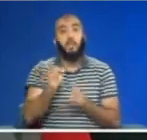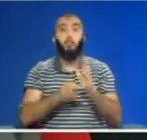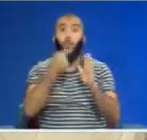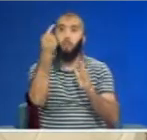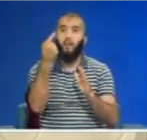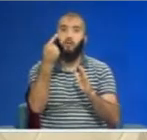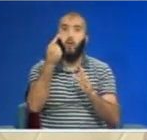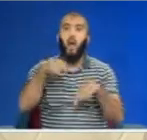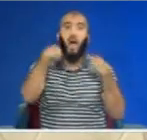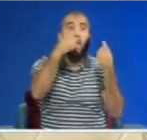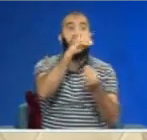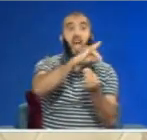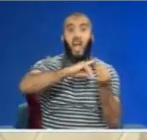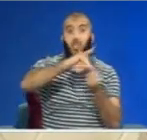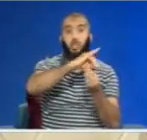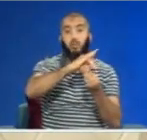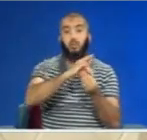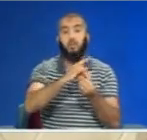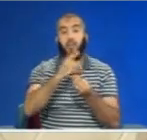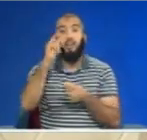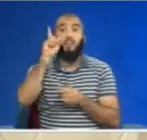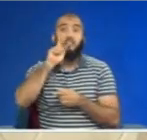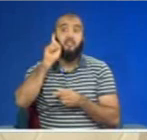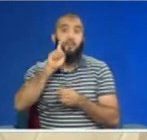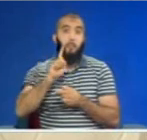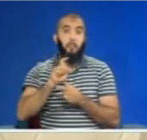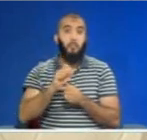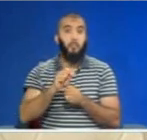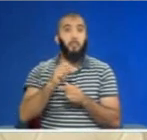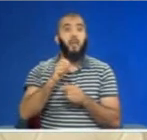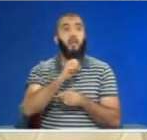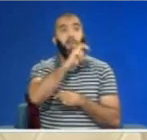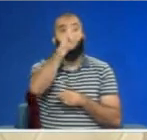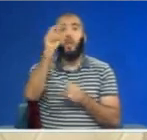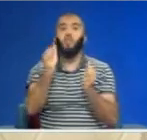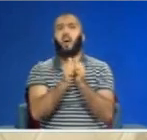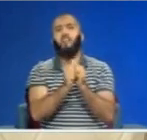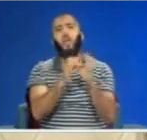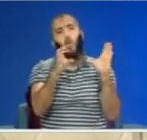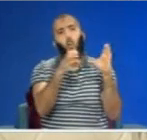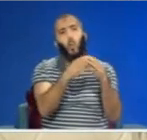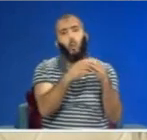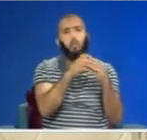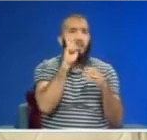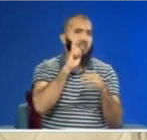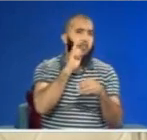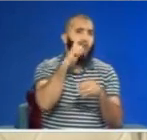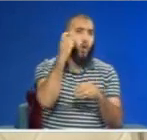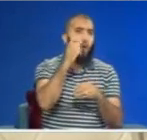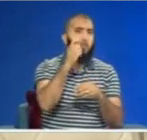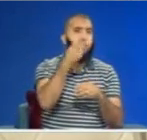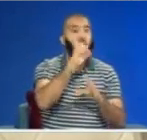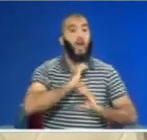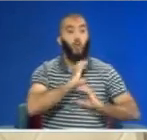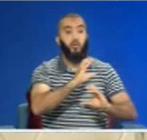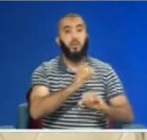الإسلام، هذا يجوز لها أن تذهب لأداء فريضة الحج مع الرفقة الآمنة ولو ليس لها محرم، هذا